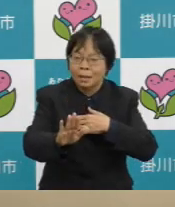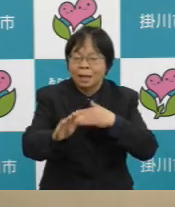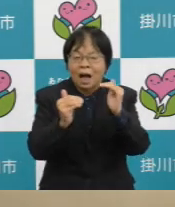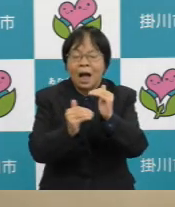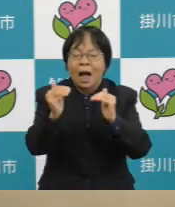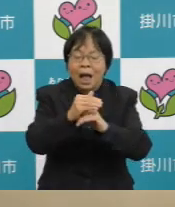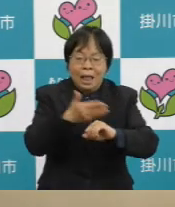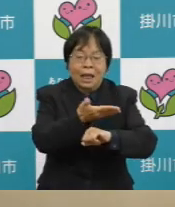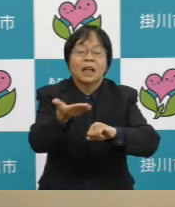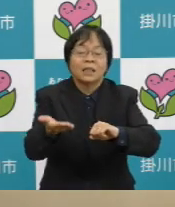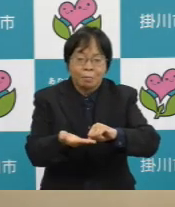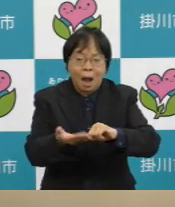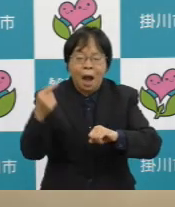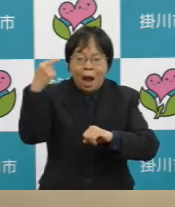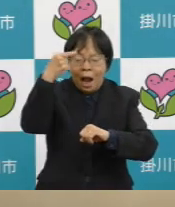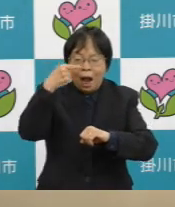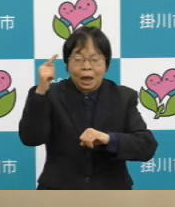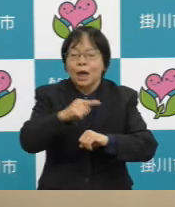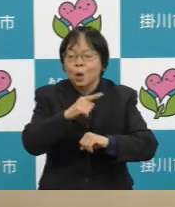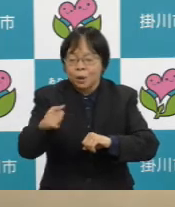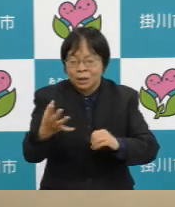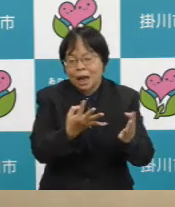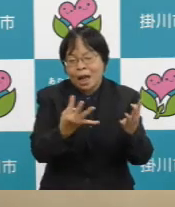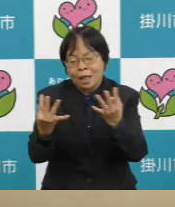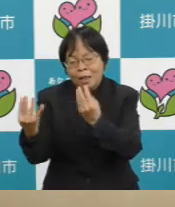がたくさん住んで、そこで、